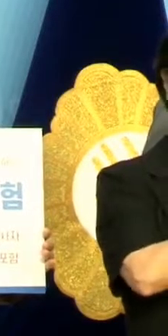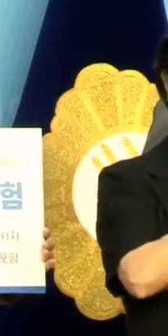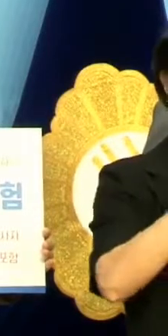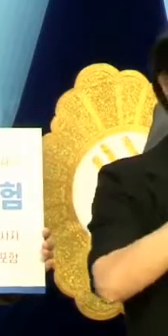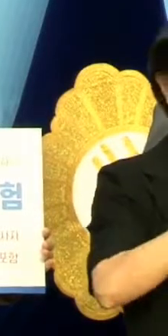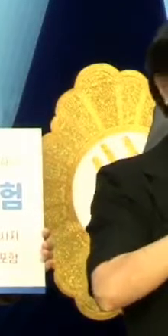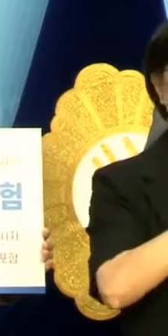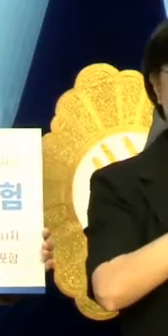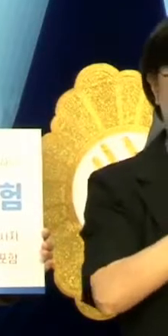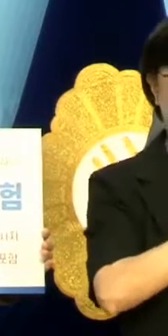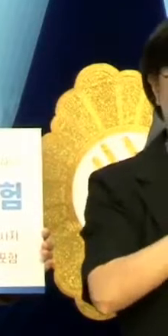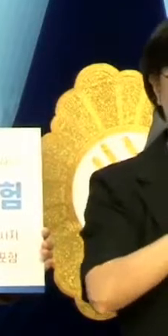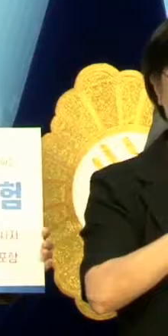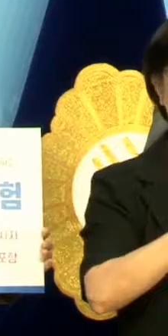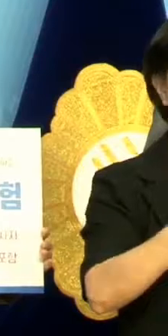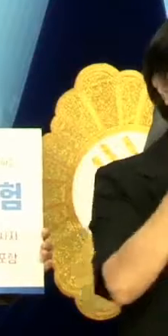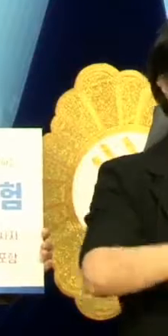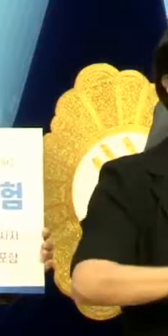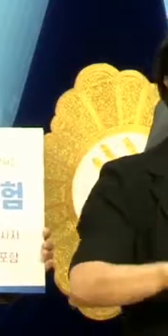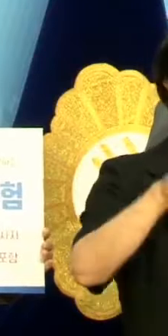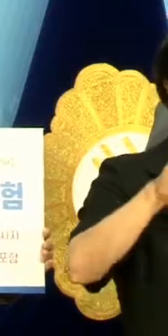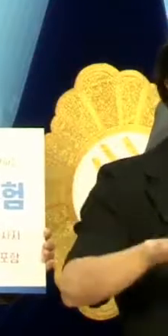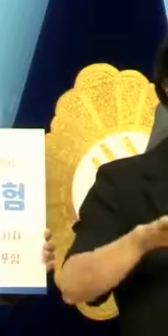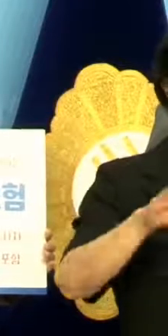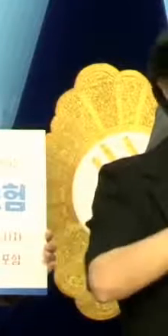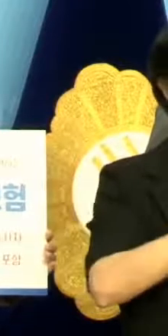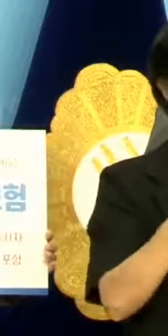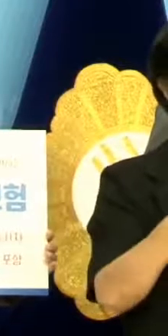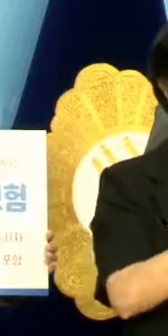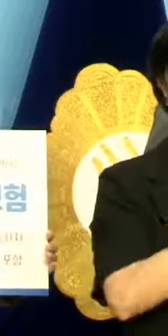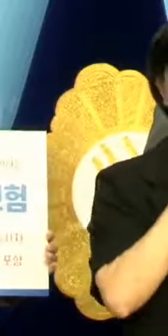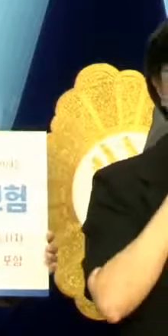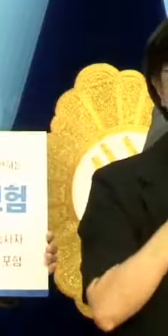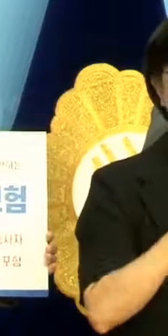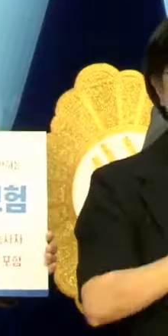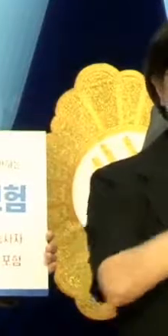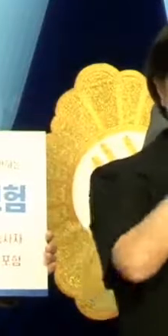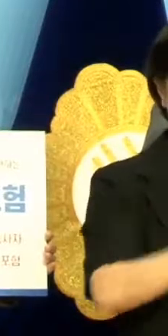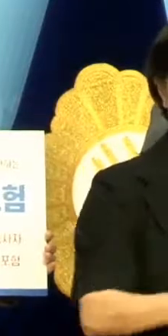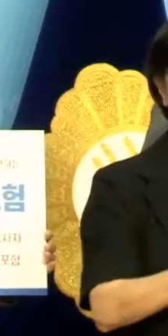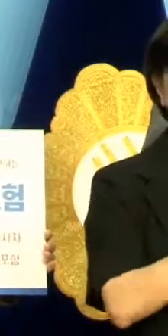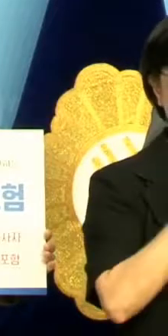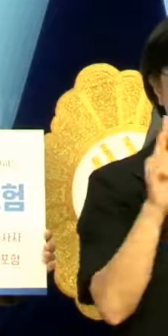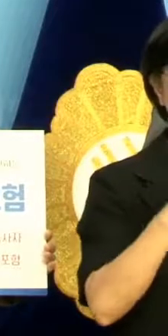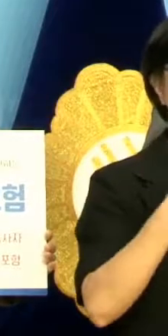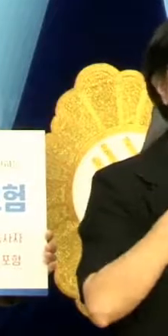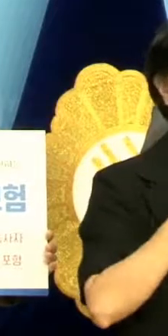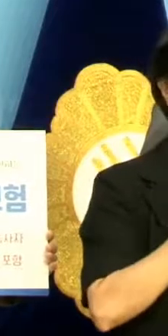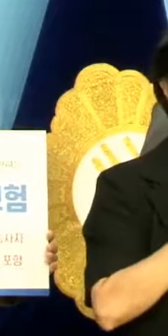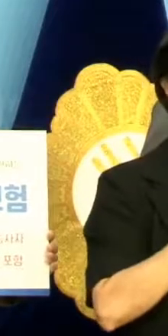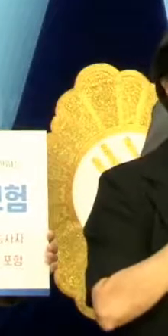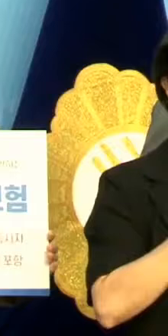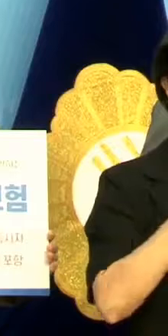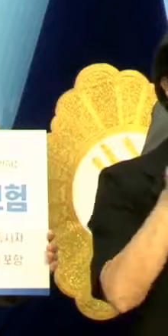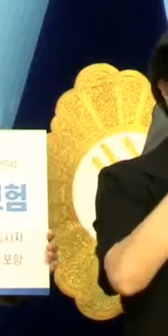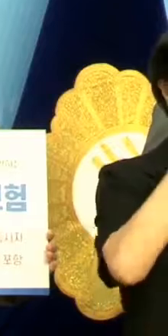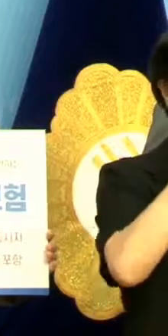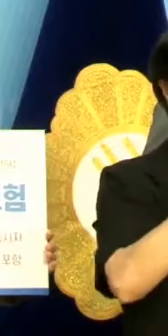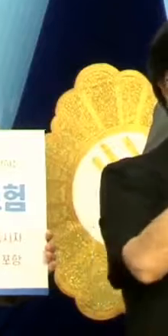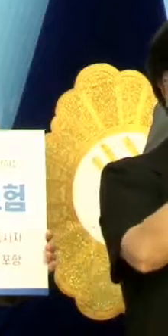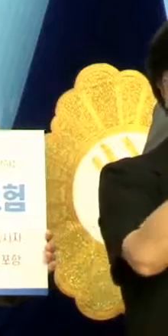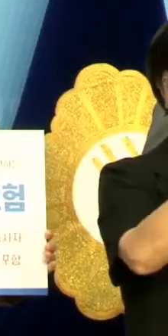해소 및 교육격차 해소를 시키겠습니다 주요 내용은 안정적이고 질 높은 교육과